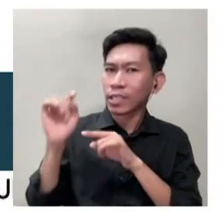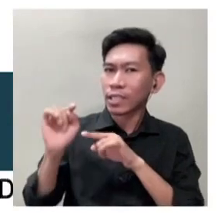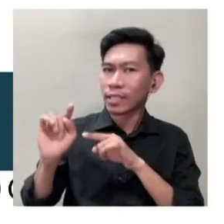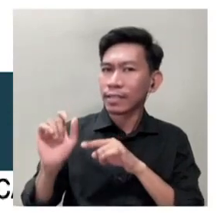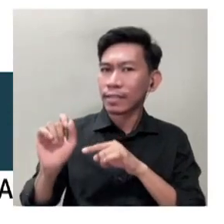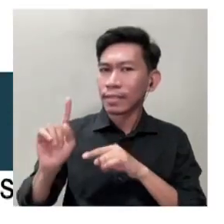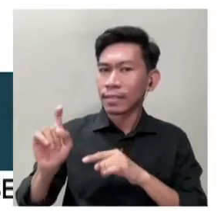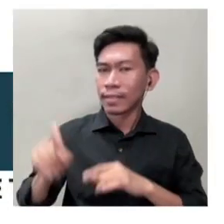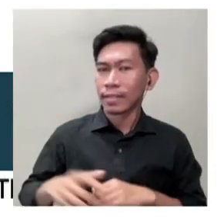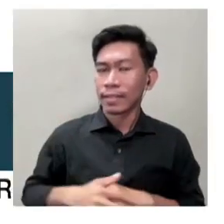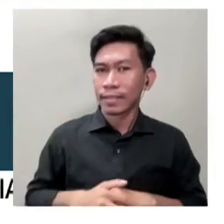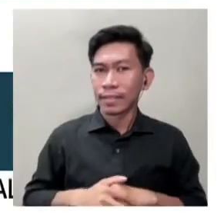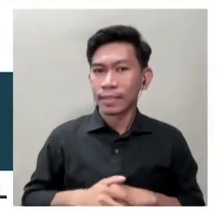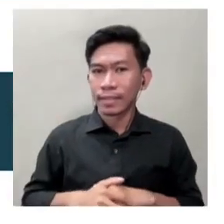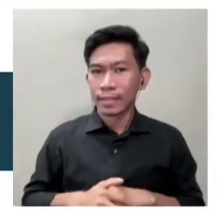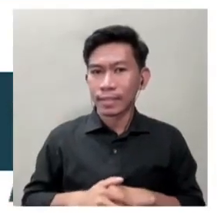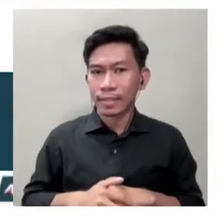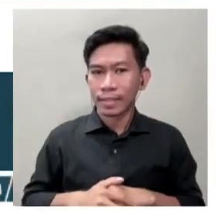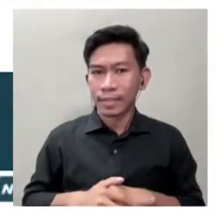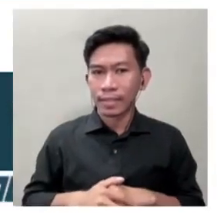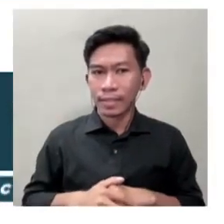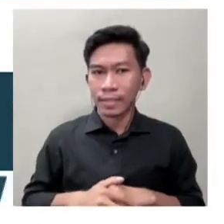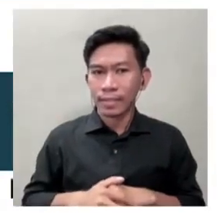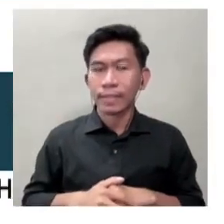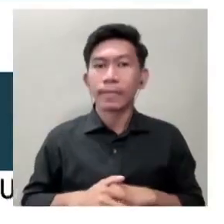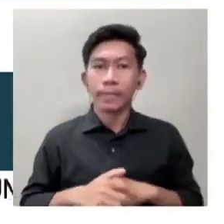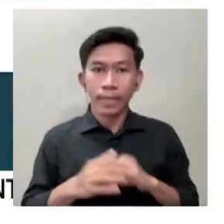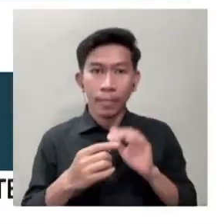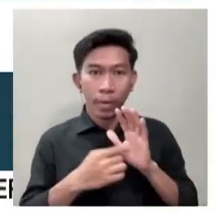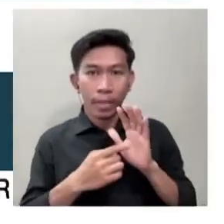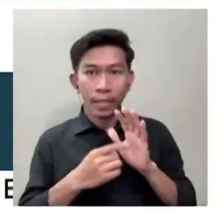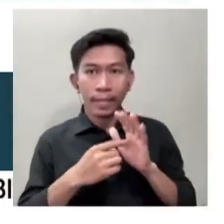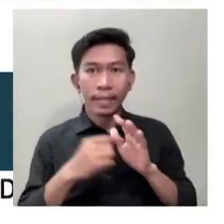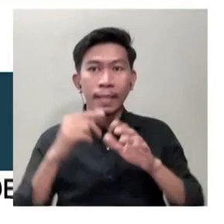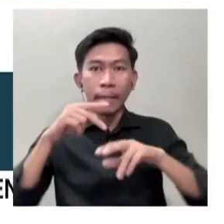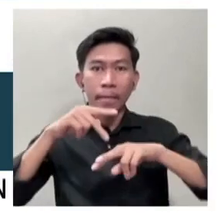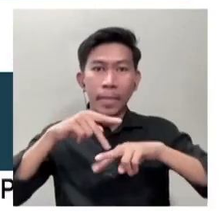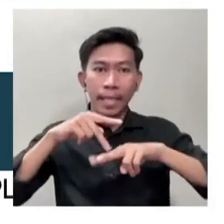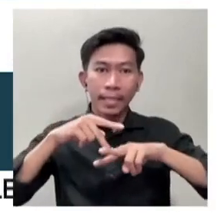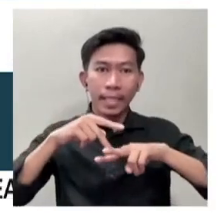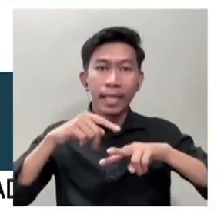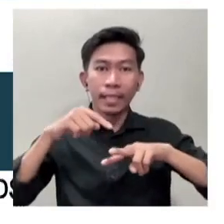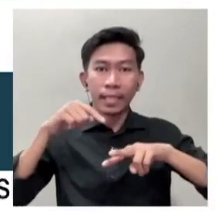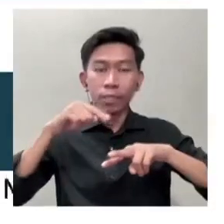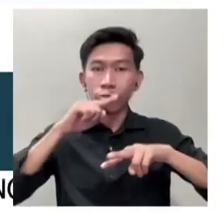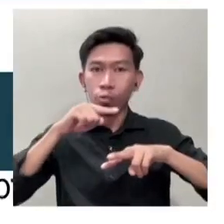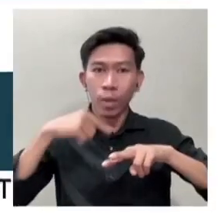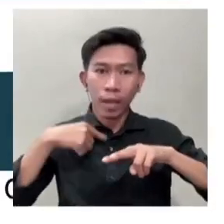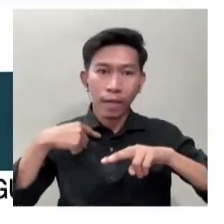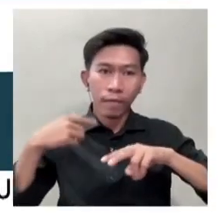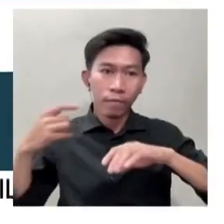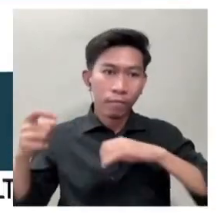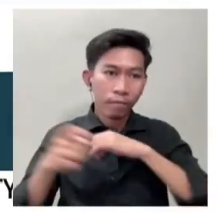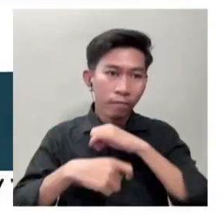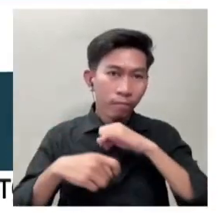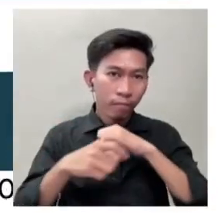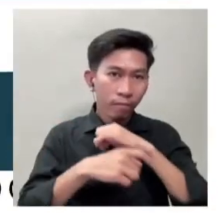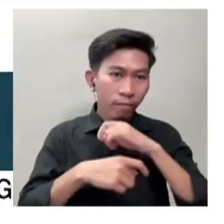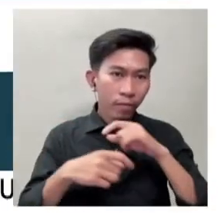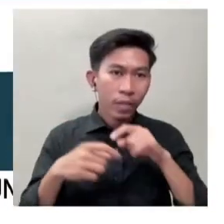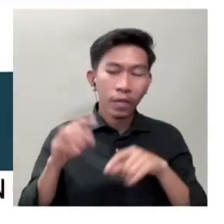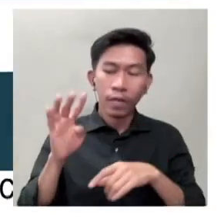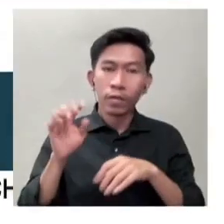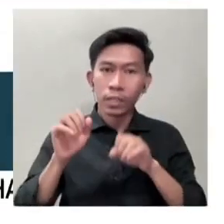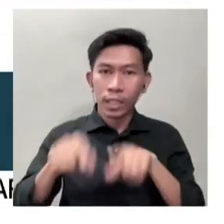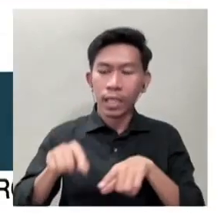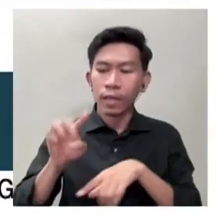Sa, for example, sa Pangasinan, kasi nandito yung harvest, dapat nasa 42 pesos lang ang retail